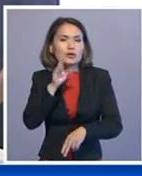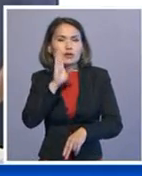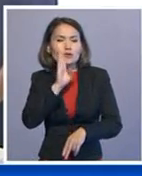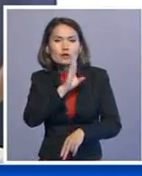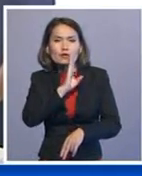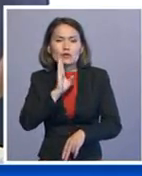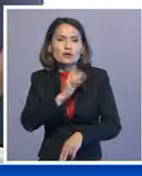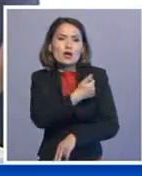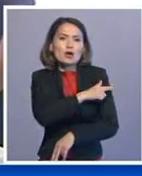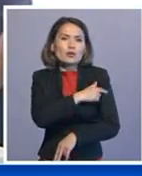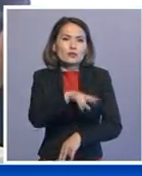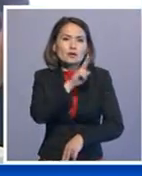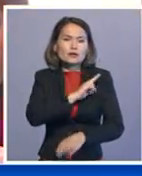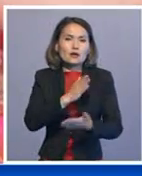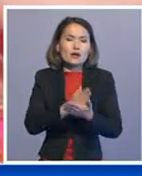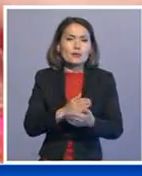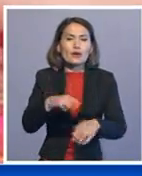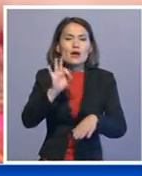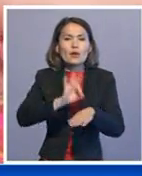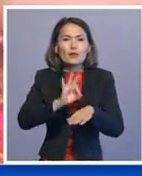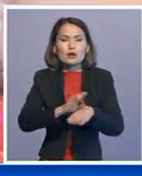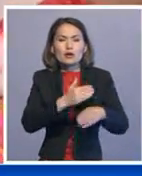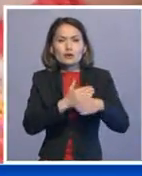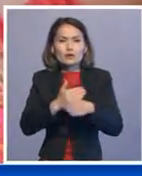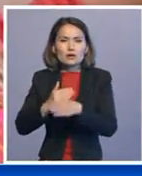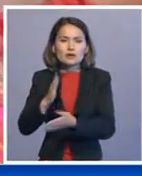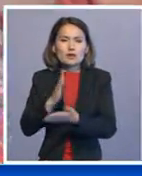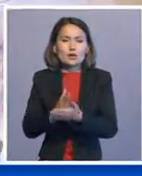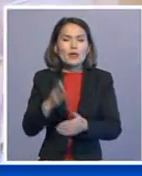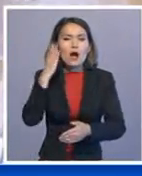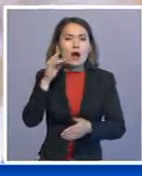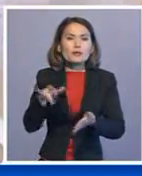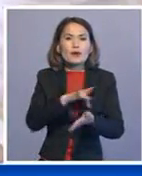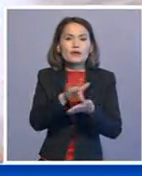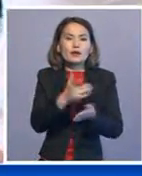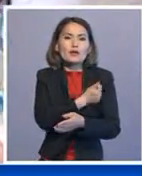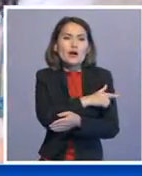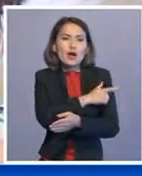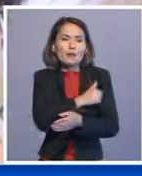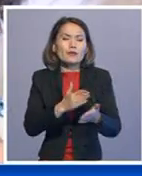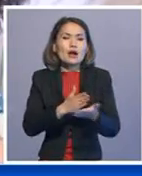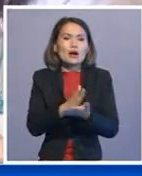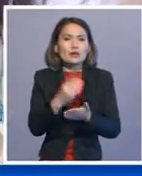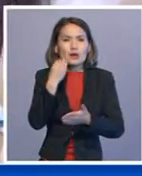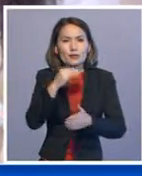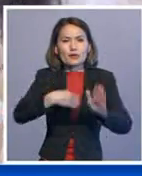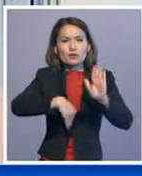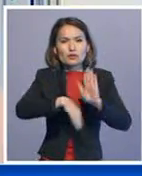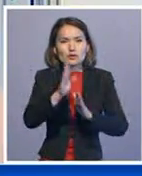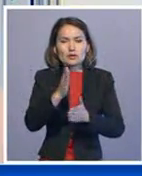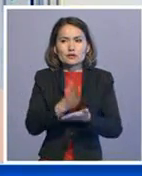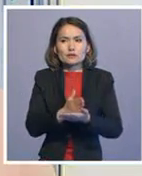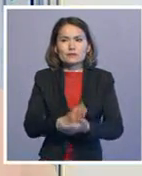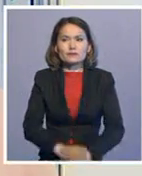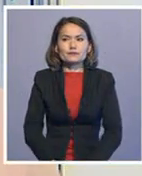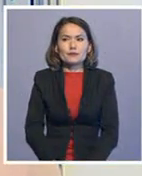адал атқарып, халық денсаулығының жақсаруына үлес қосуда. Осының айғағы биыл Алматыдағы медицина қызметінің сапасы 7-ші орынға шықты. Егер